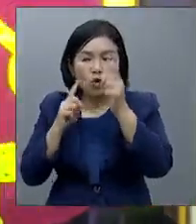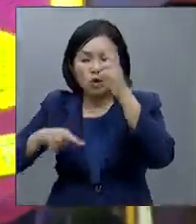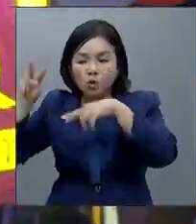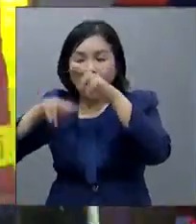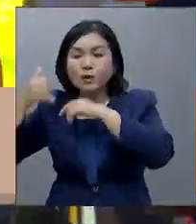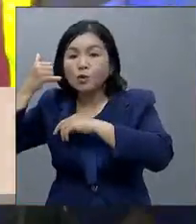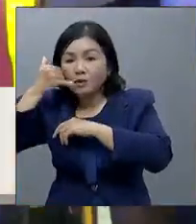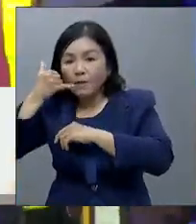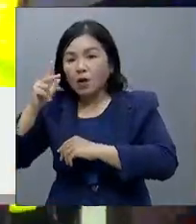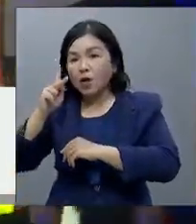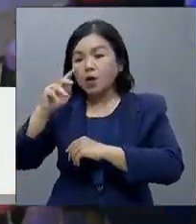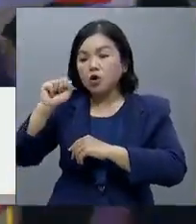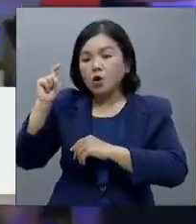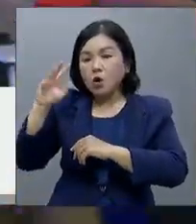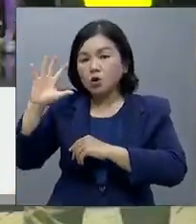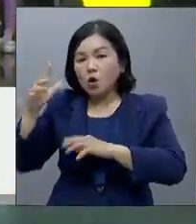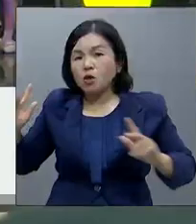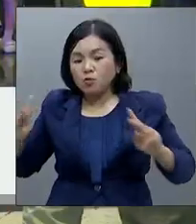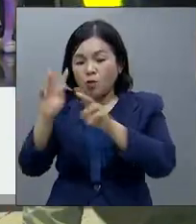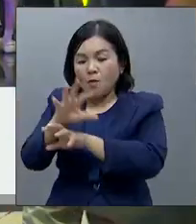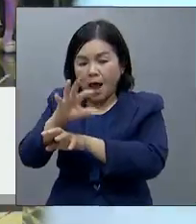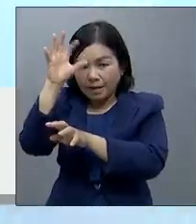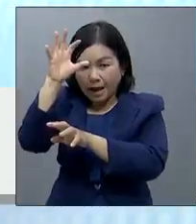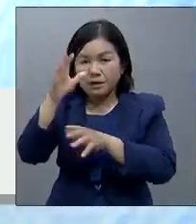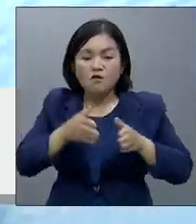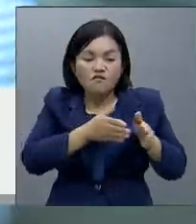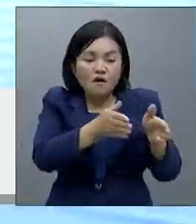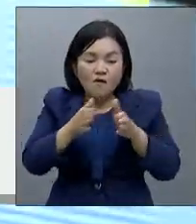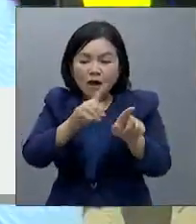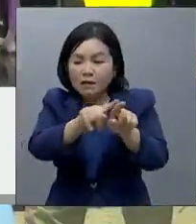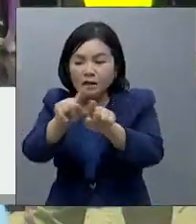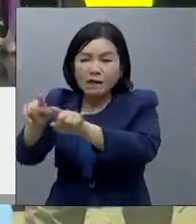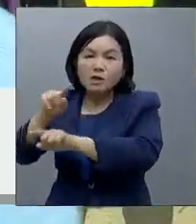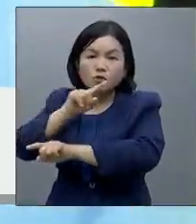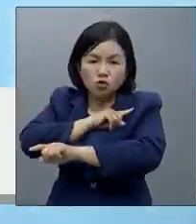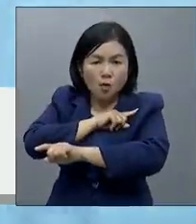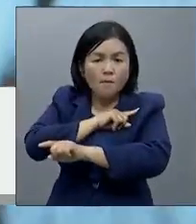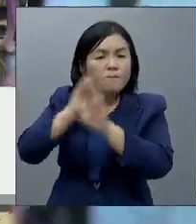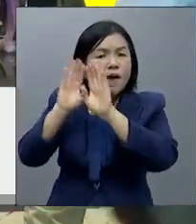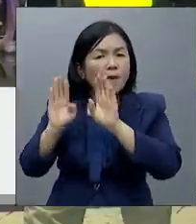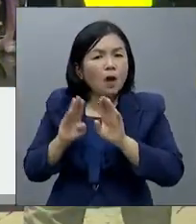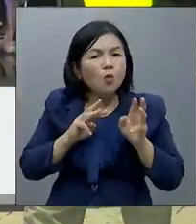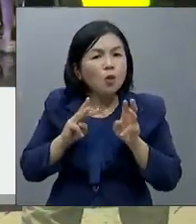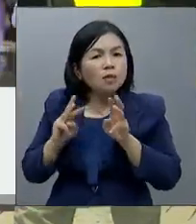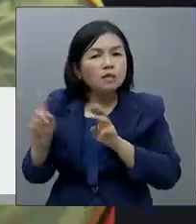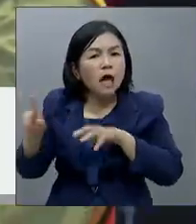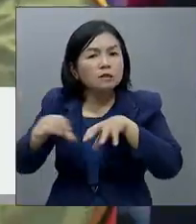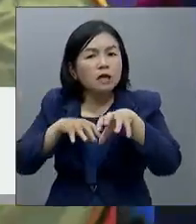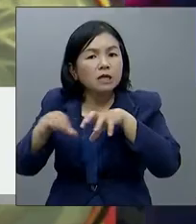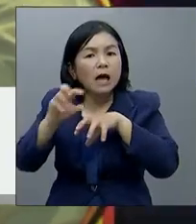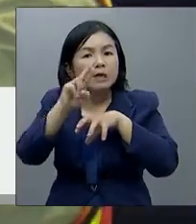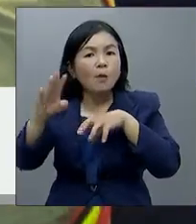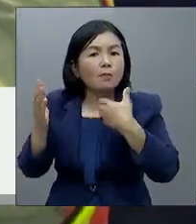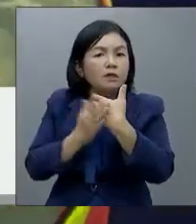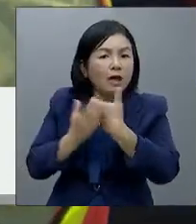ทช.กับกระทรวงมหาดไทยและฝ่ายที่เกี่ยวข้องนะคะถึงความเป็นไปได้ในการที่จะจัดตั้งระบบแจ้